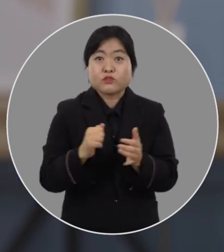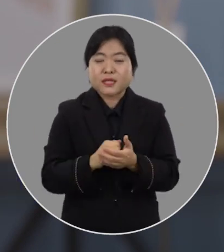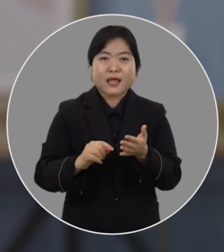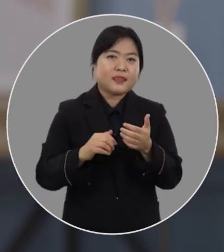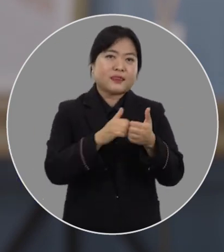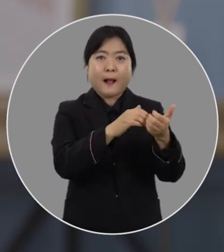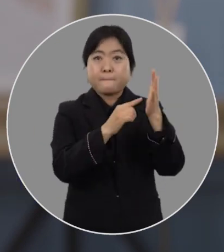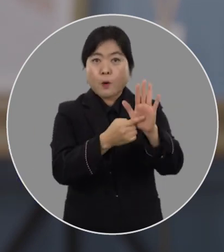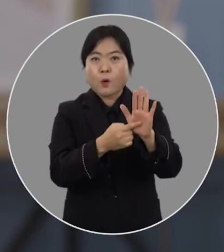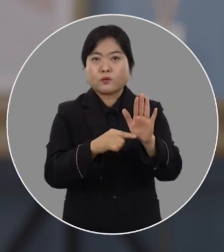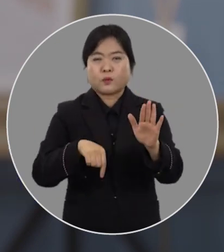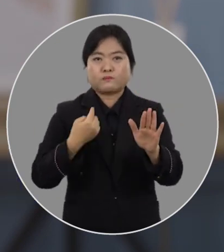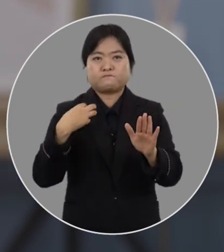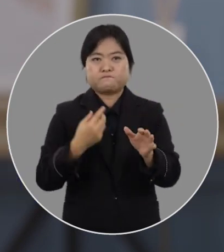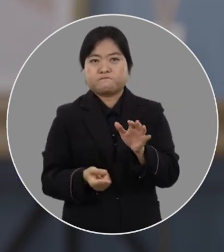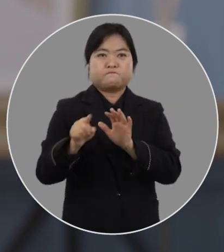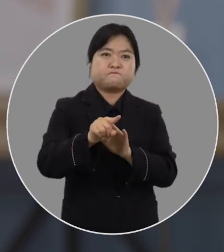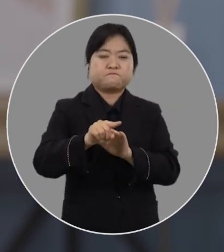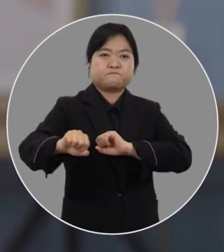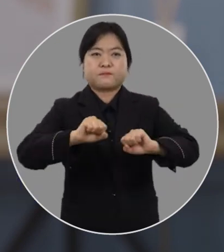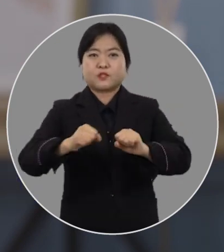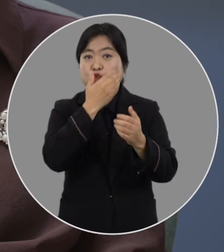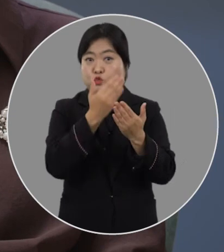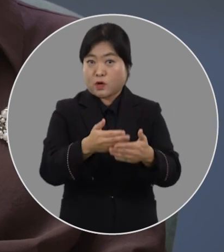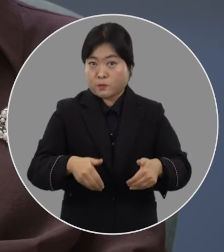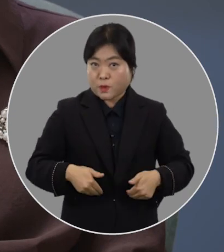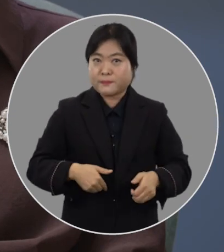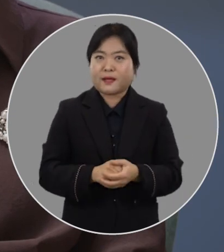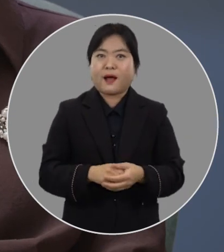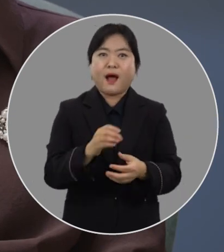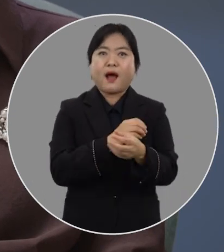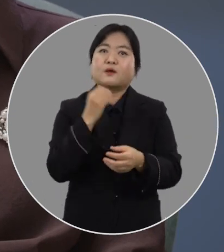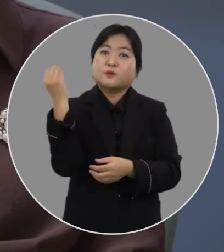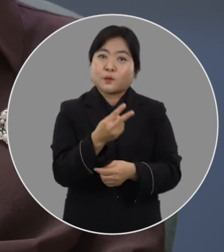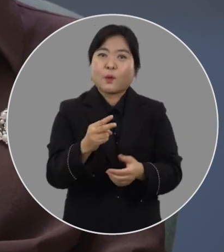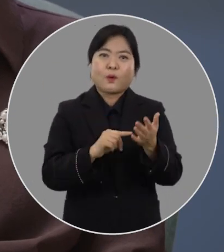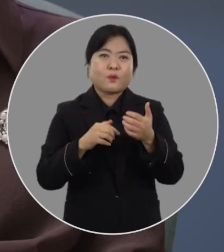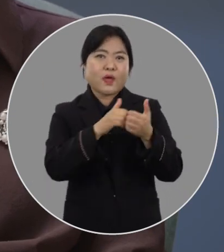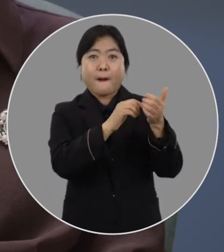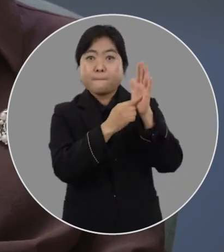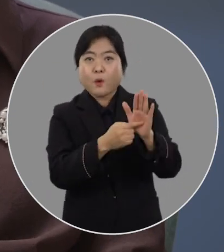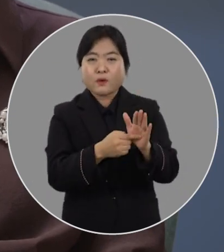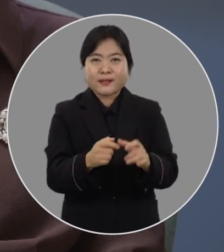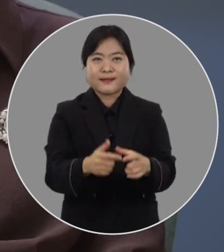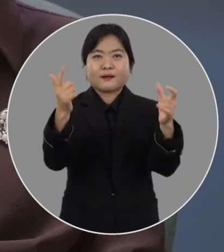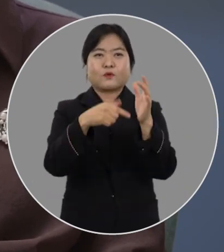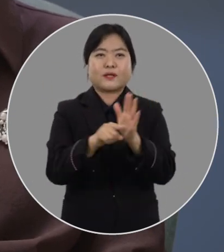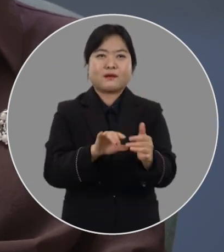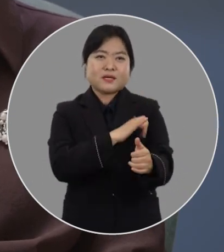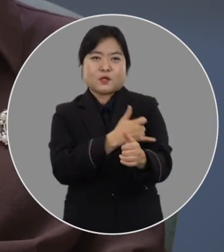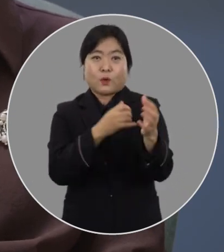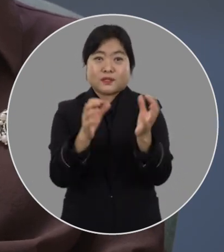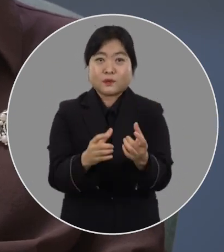표현의 화자로 나서는 것이 중요하고 필요합니다. 아울러 대항 표현의 장려를 위해서